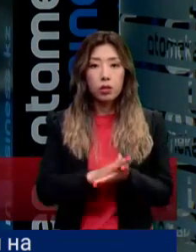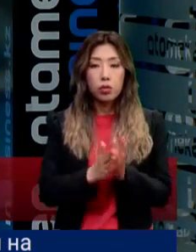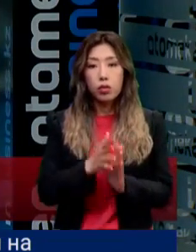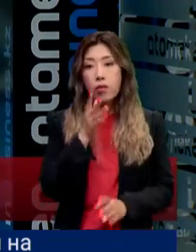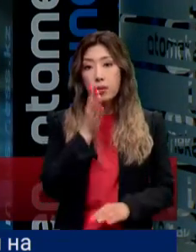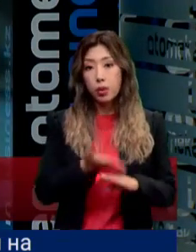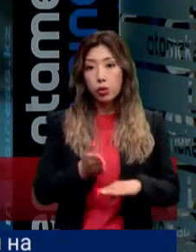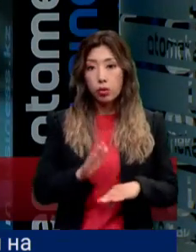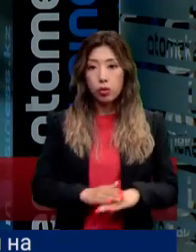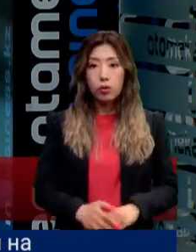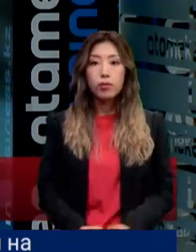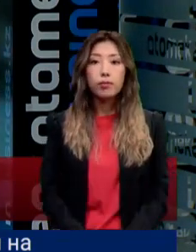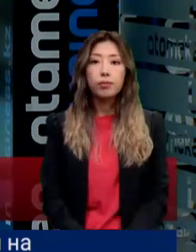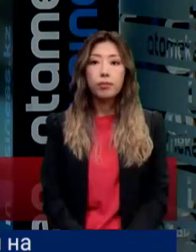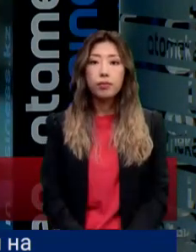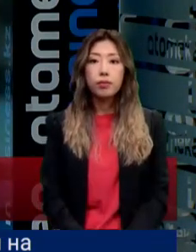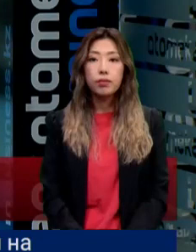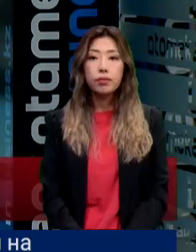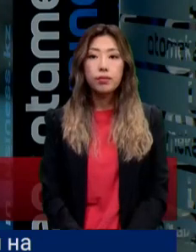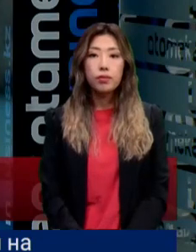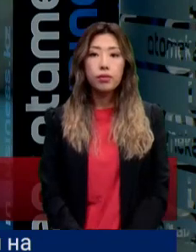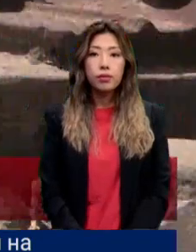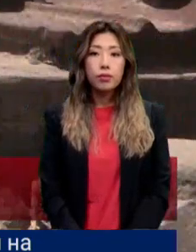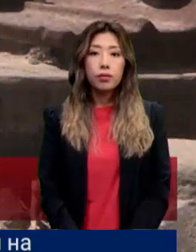условиях. Марина Низовкина с подробностями.